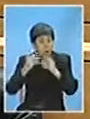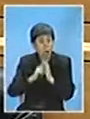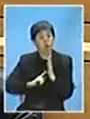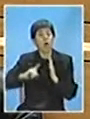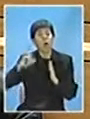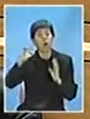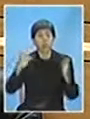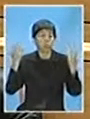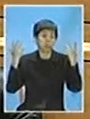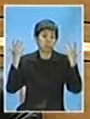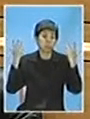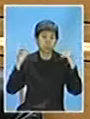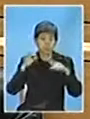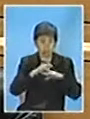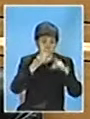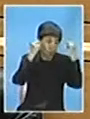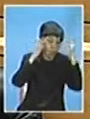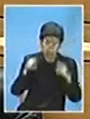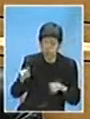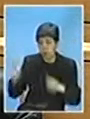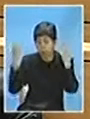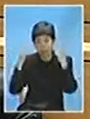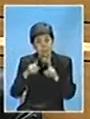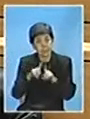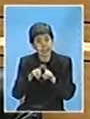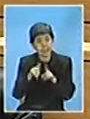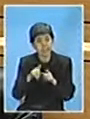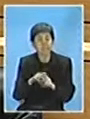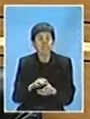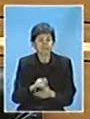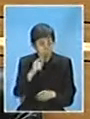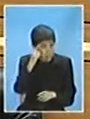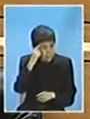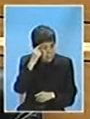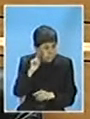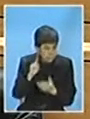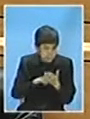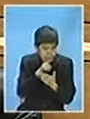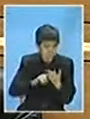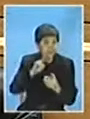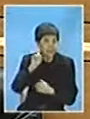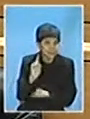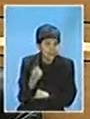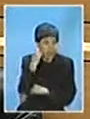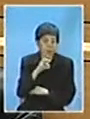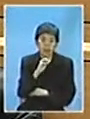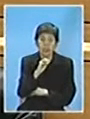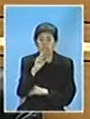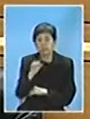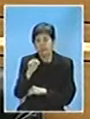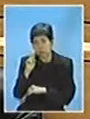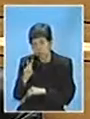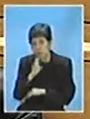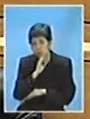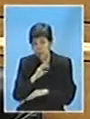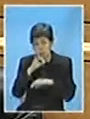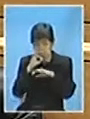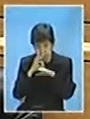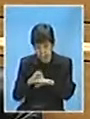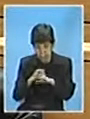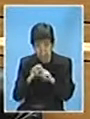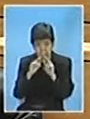ก็ไปเลยครับตำแหน่งนายกก็ไปด้วยเพราะนั้นต้องเลือกใหม่อีกแล้วแล้วมาตรา22นะครับเมื่อตำแหน่งตาม